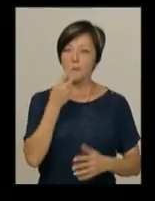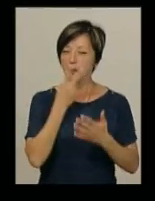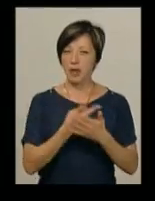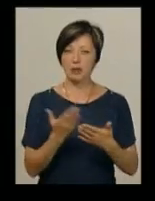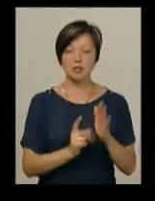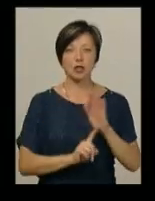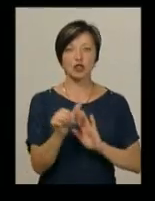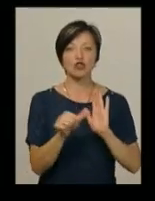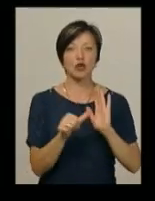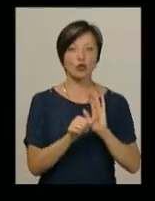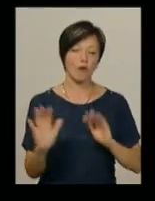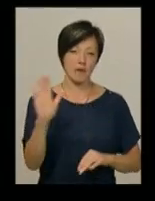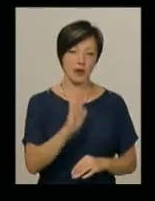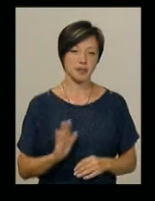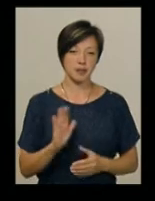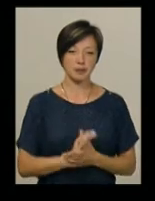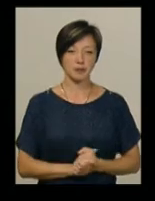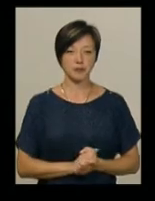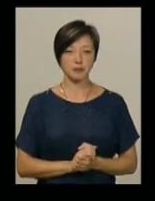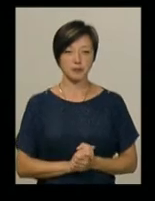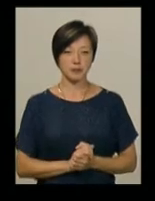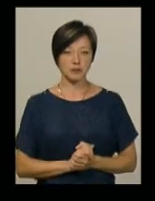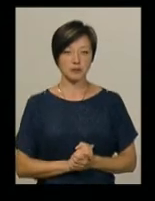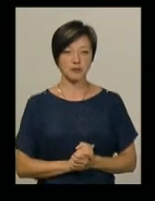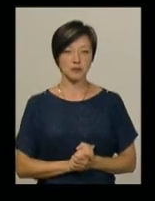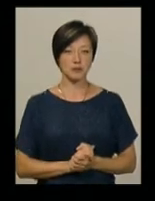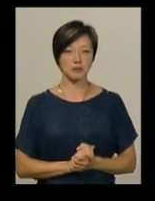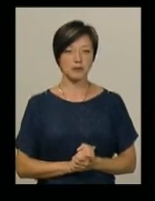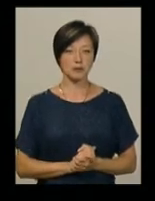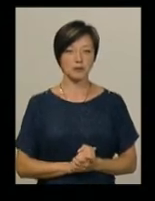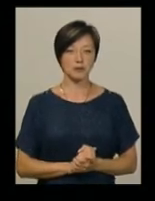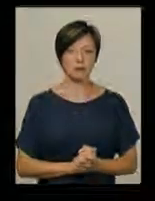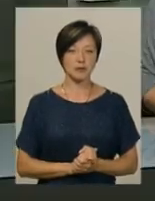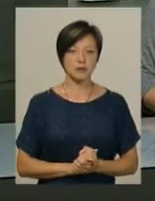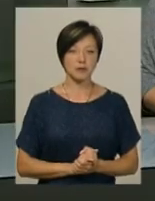стрічки стартує 6 вересня. Ірина Хижа, Дем'ян Цегольник, новини Поділля Центр.